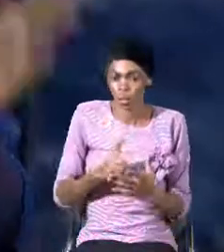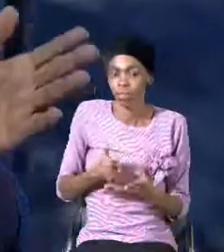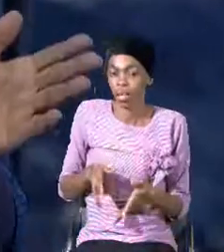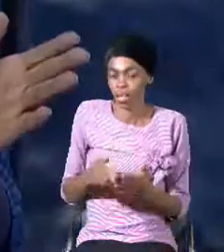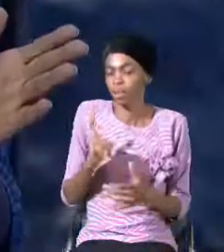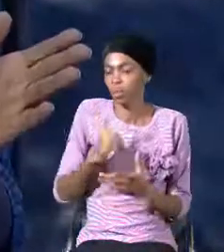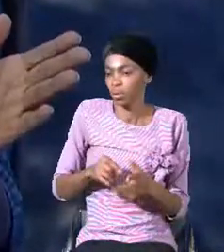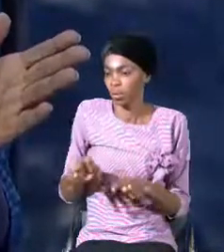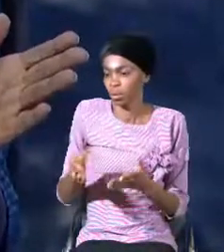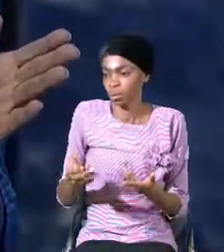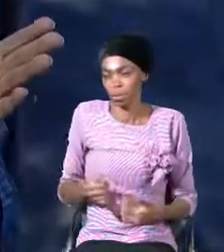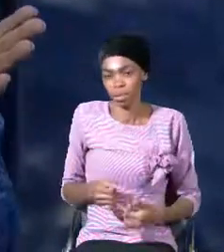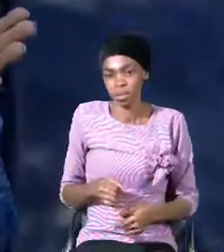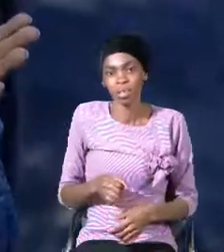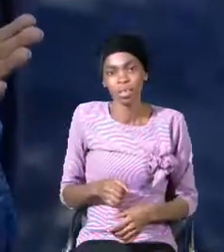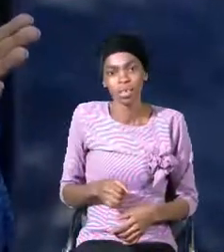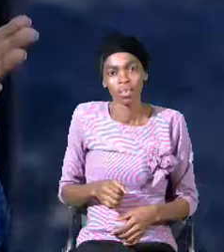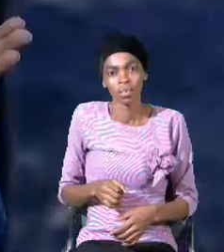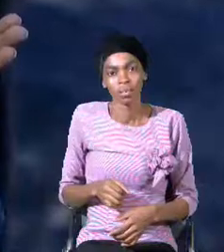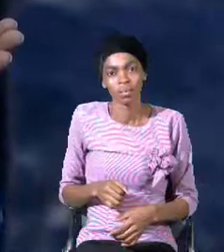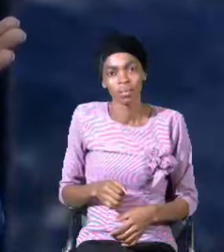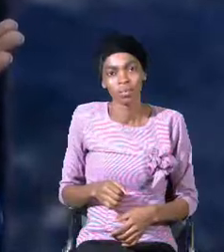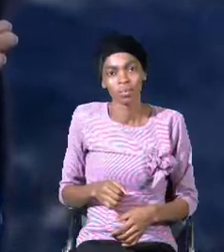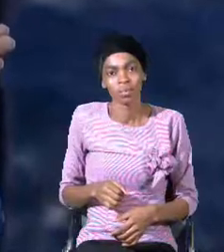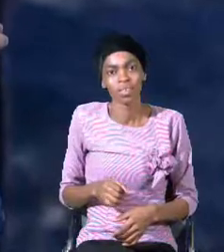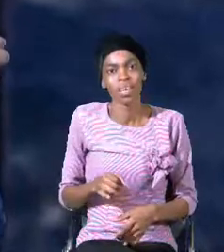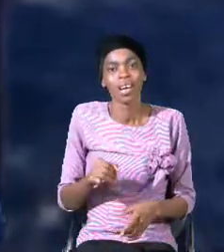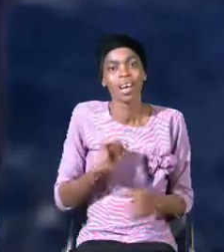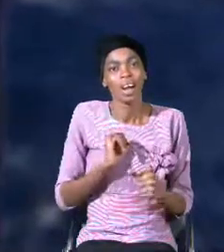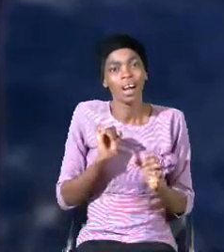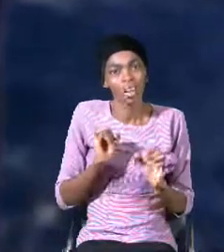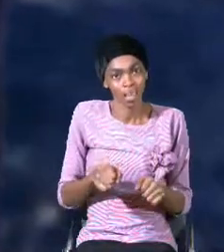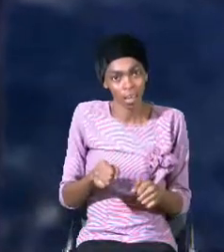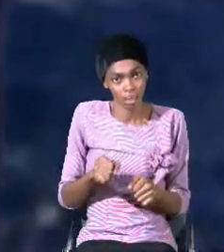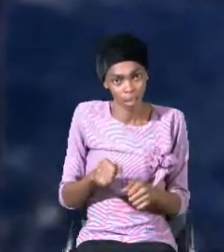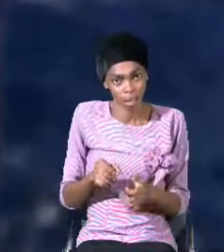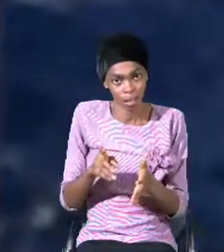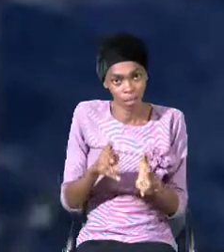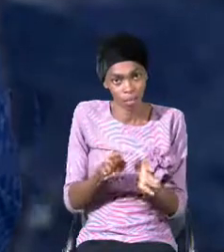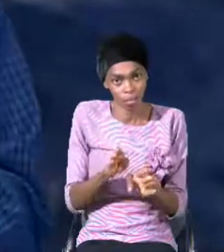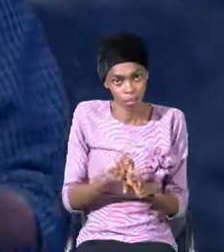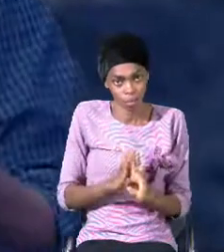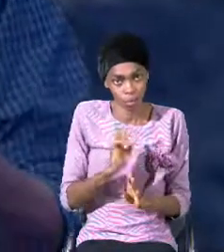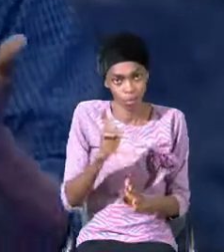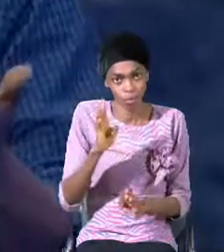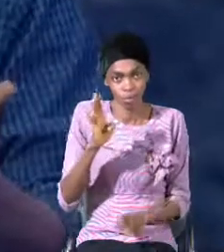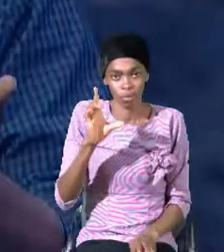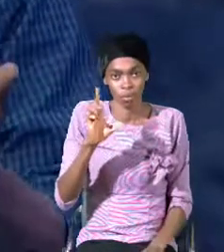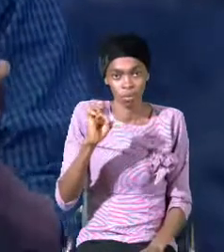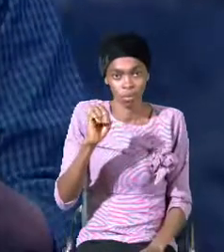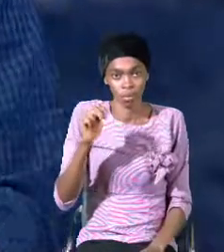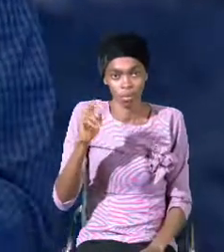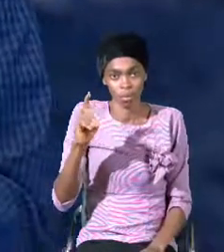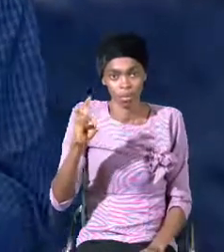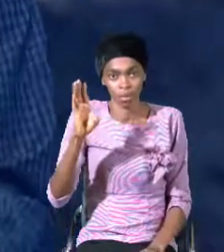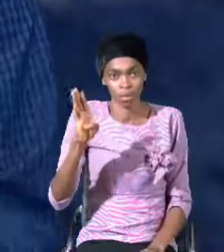Je vais te prêter tel montant et tu vas payer d'intérêt 25%. Je n'ai